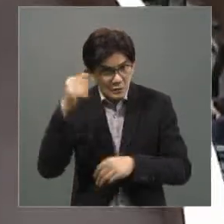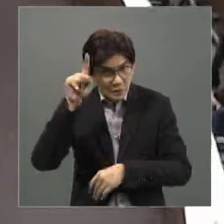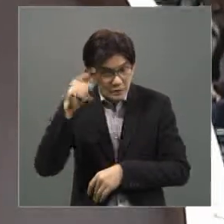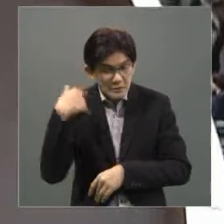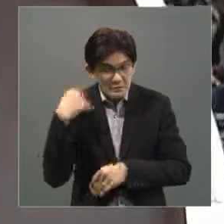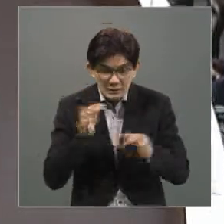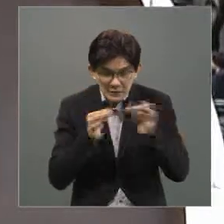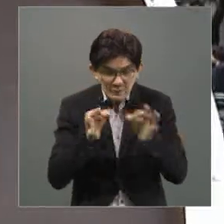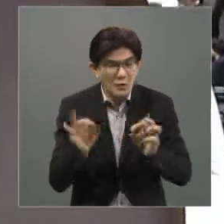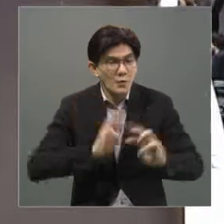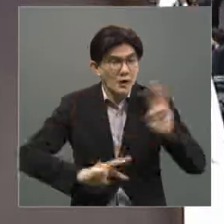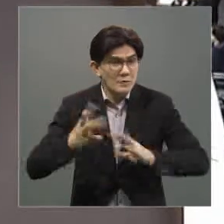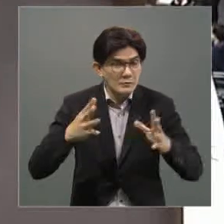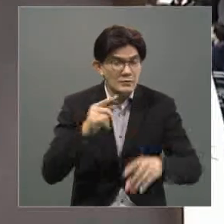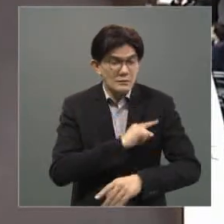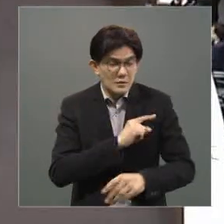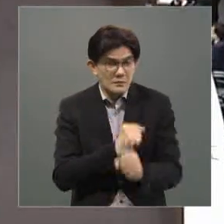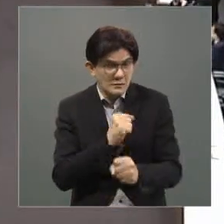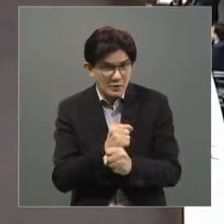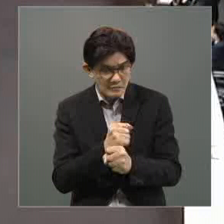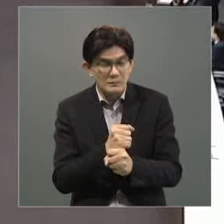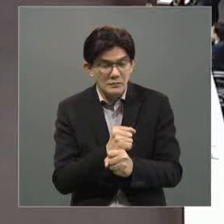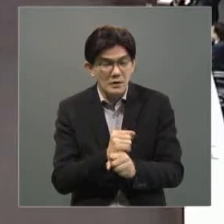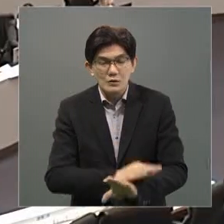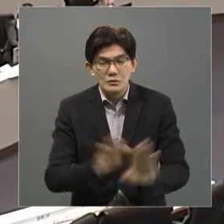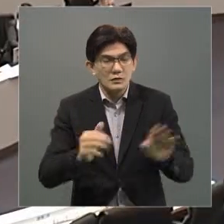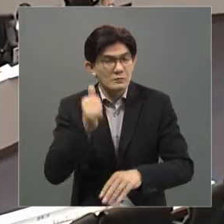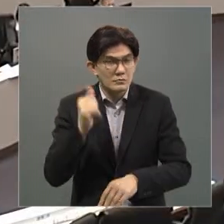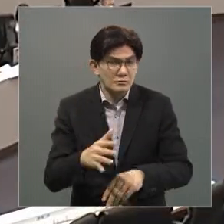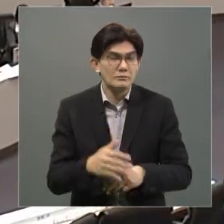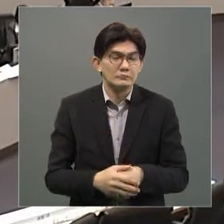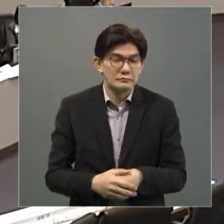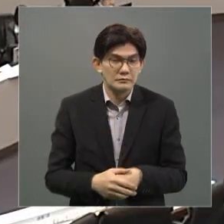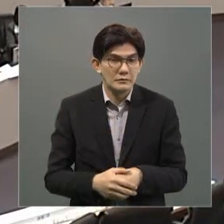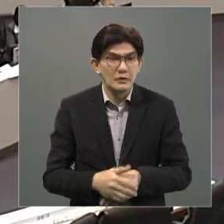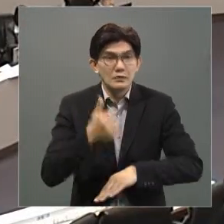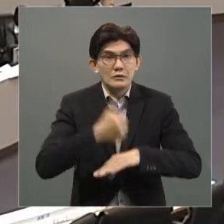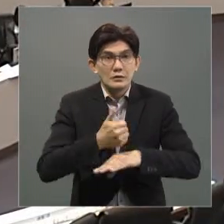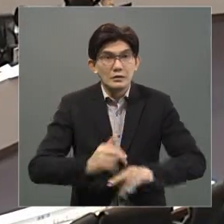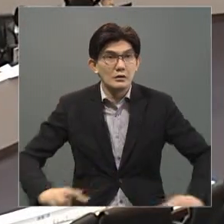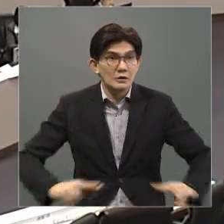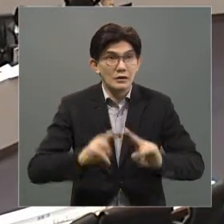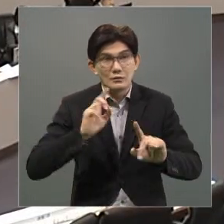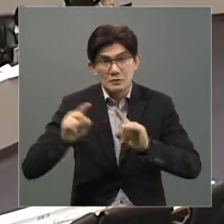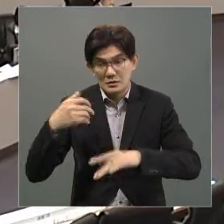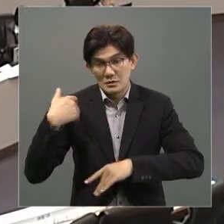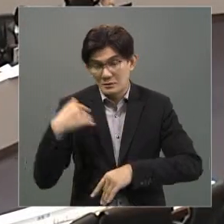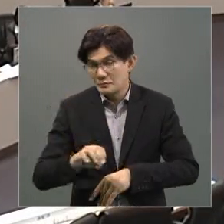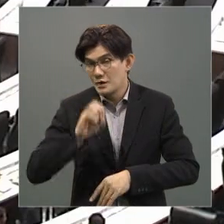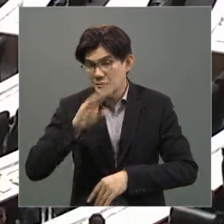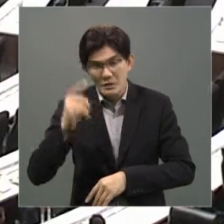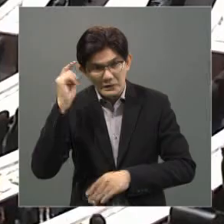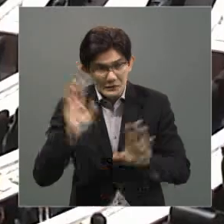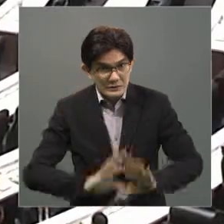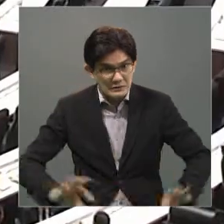าวันนั้นเนี่ยไม่ว่างเพราะว่ามีภารกิจที่ไม่สามารถยกเลิกได้ส่วนการที่รัฐมนตรีหลายคนถูกกล่าวหาว่าไม่ให้